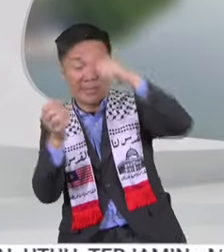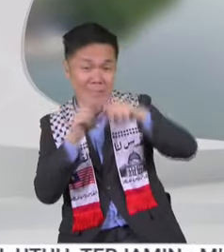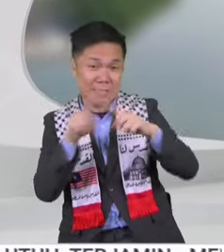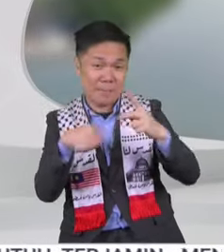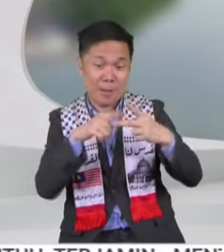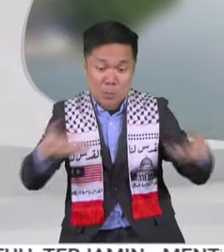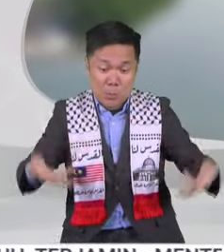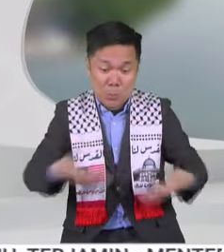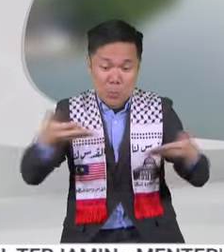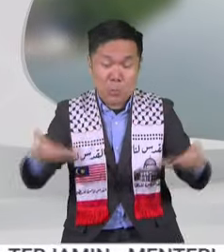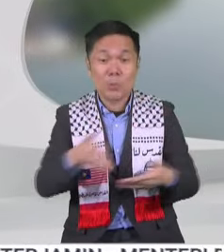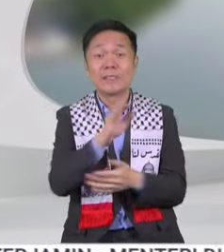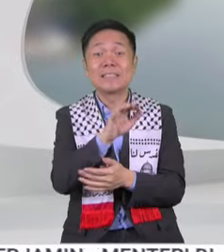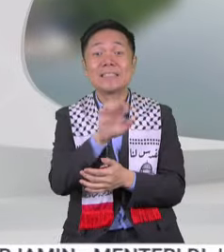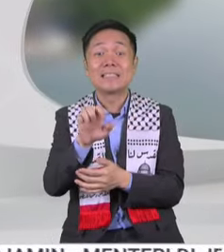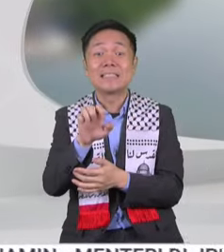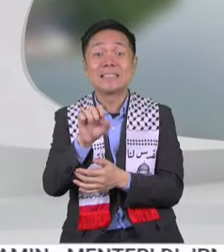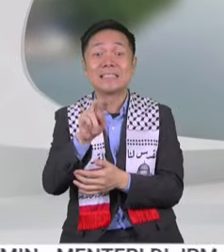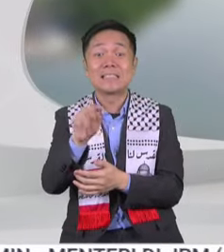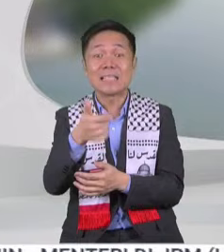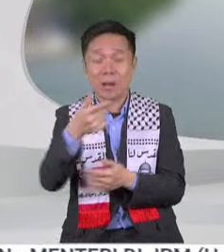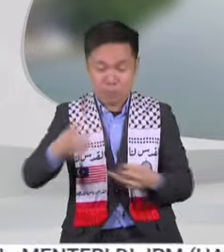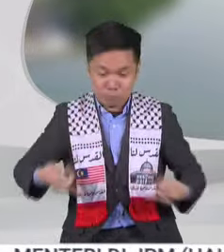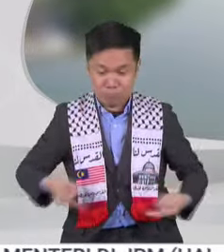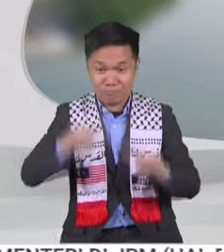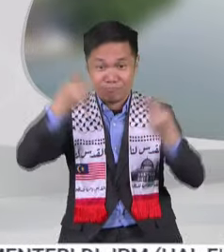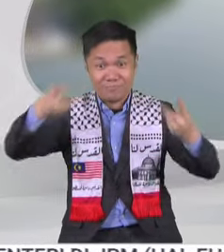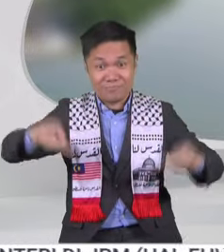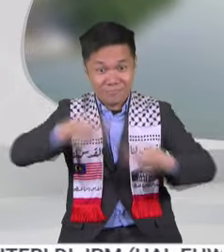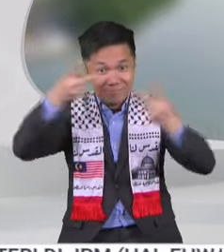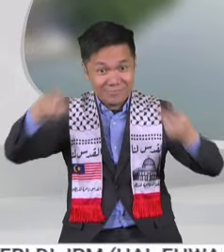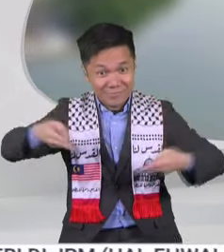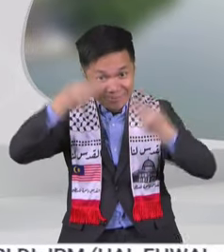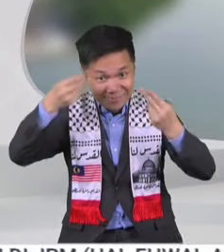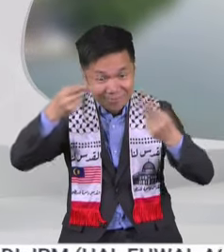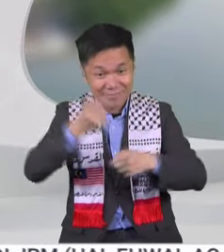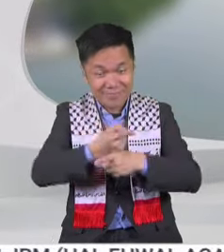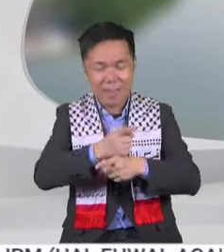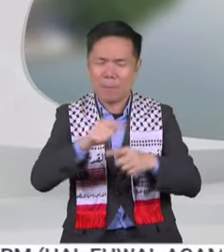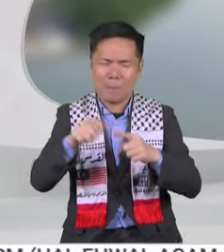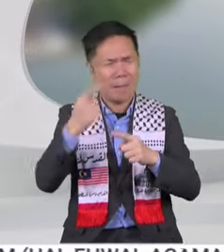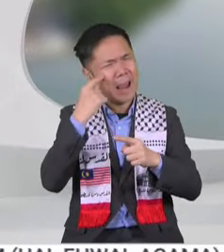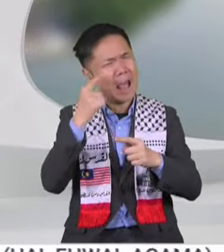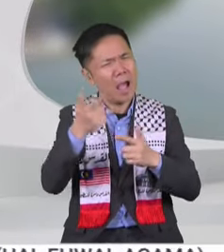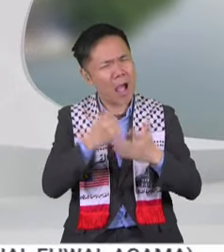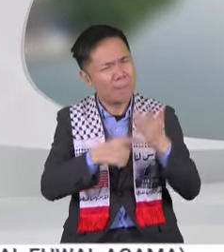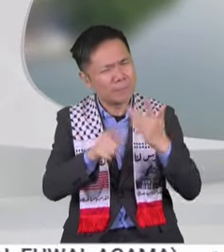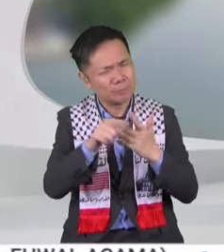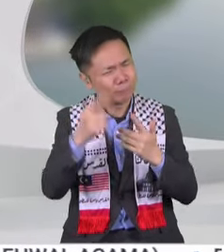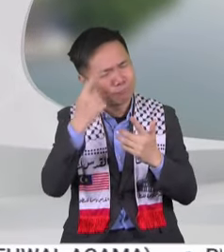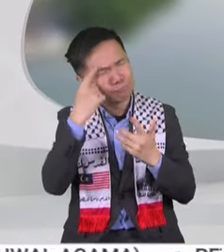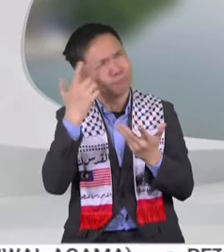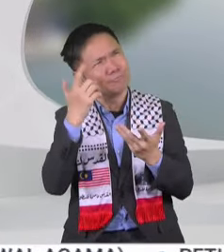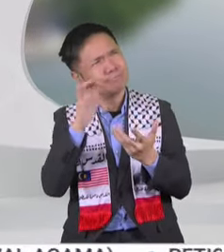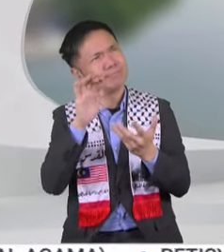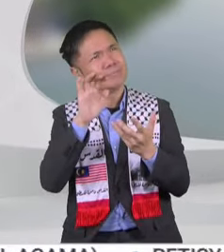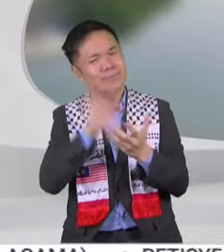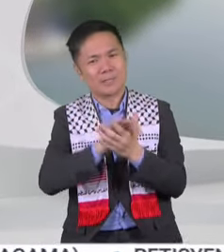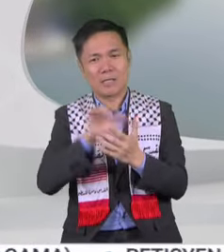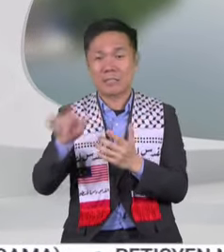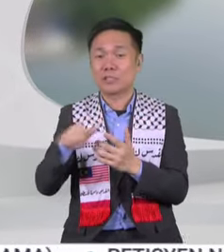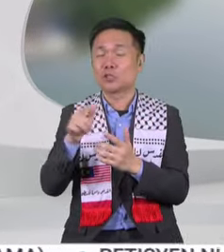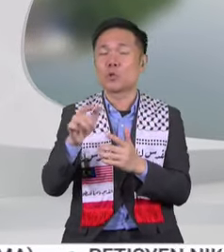Sang. Namun perayaan tradisi tersebut jauh lebih besar selain memberi makna dan kepercayaan tertentu bagi suku